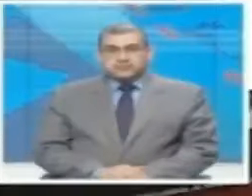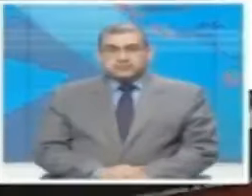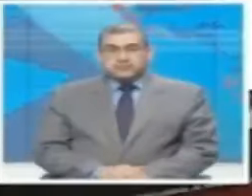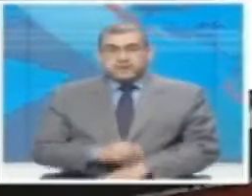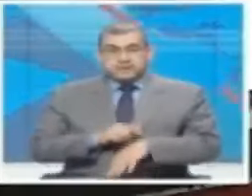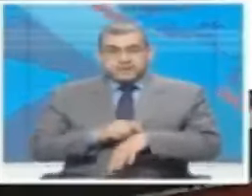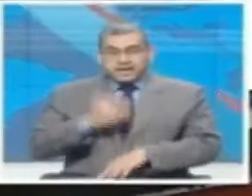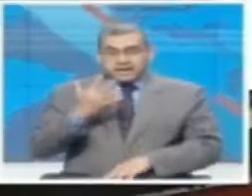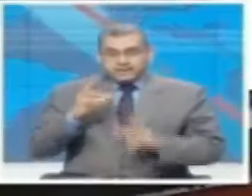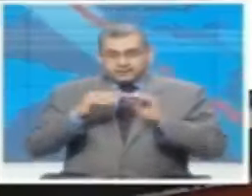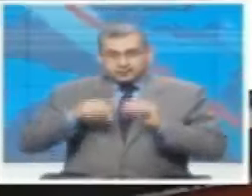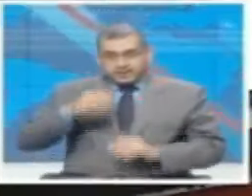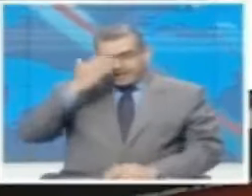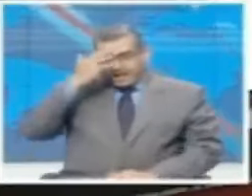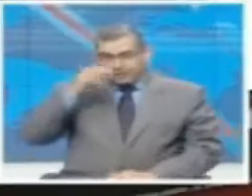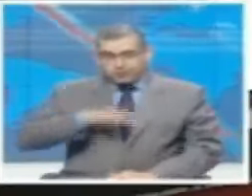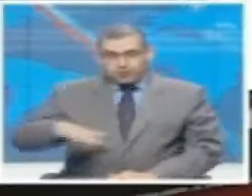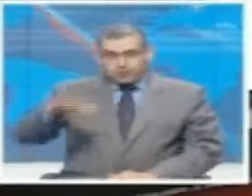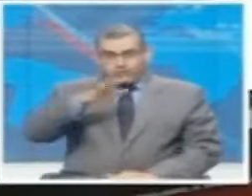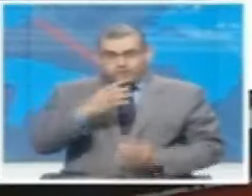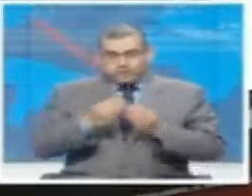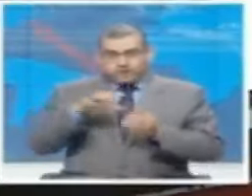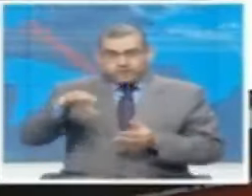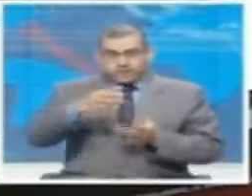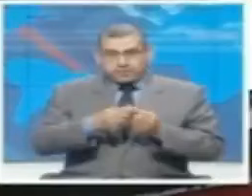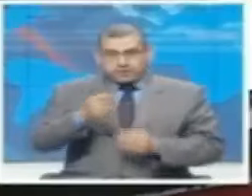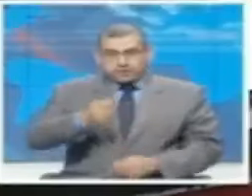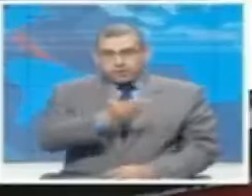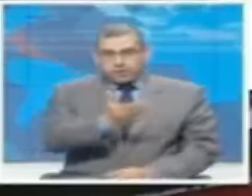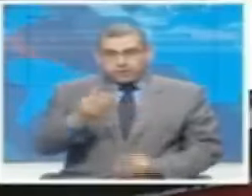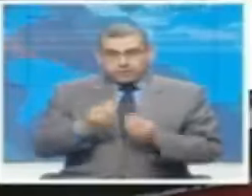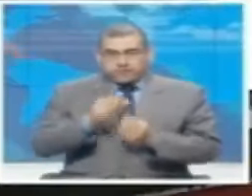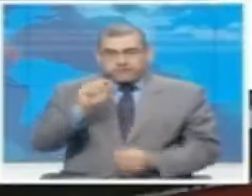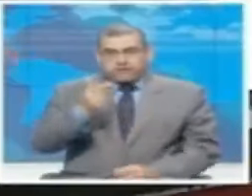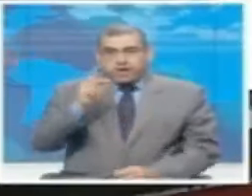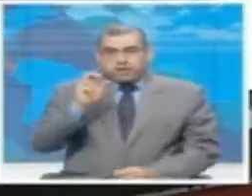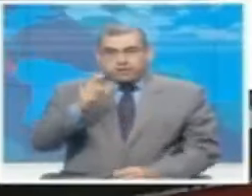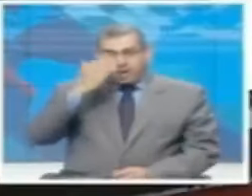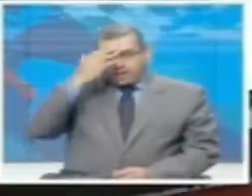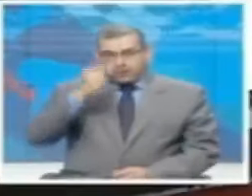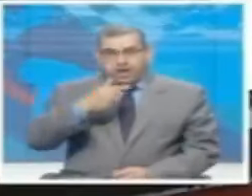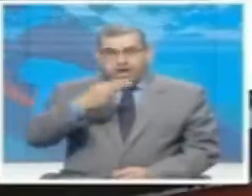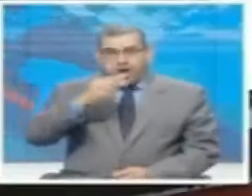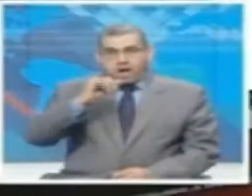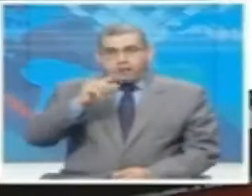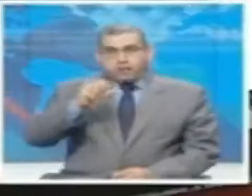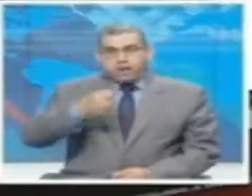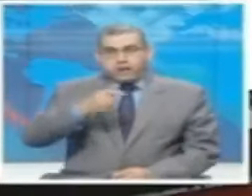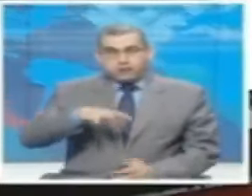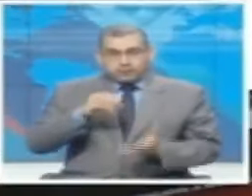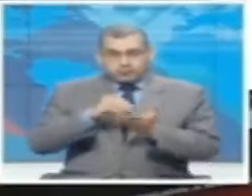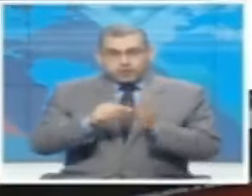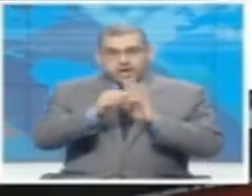الخامسه من التلفزيون المصري السيدات والساده في كل مكان مرحبا بكم ومرحبا بك زميلتي فاطمه مرحبا بك عمر اهلا بحضراتكم